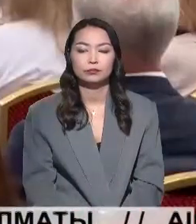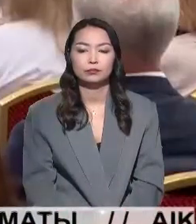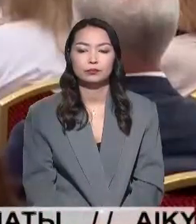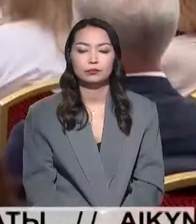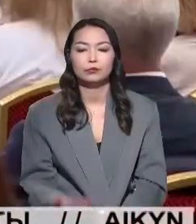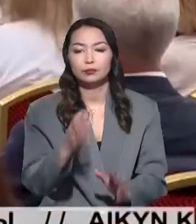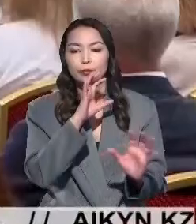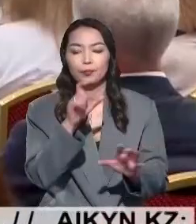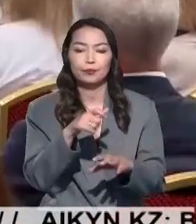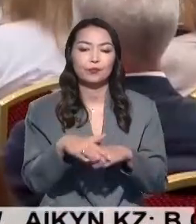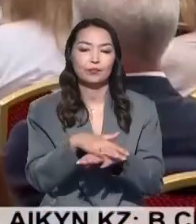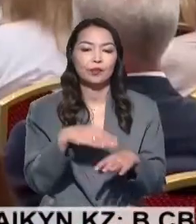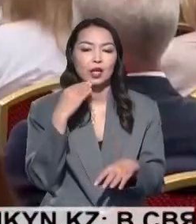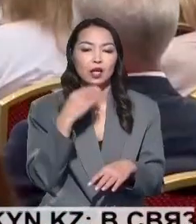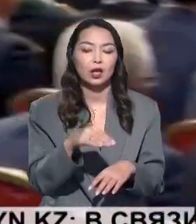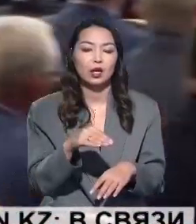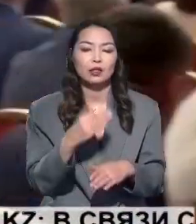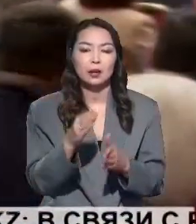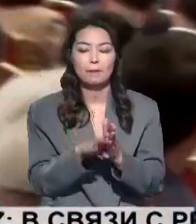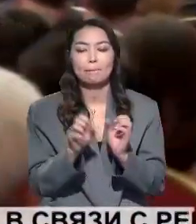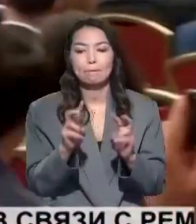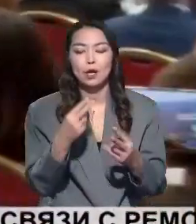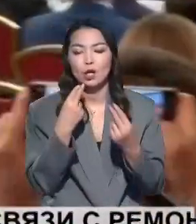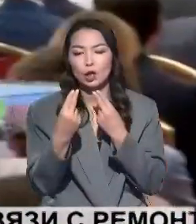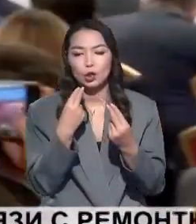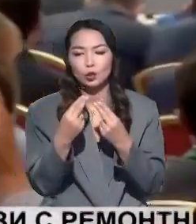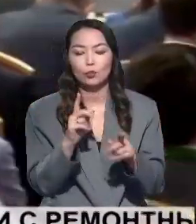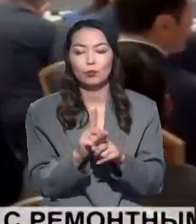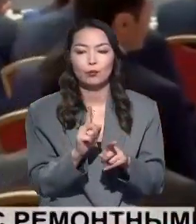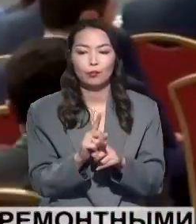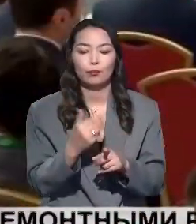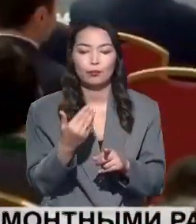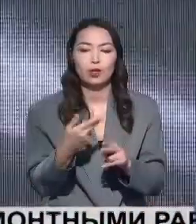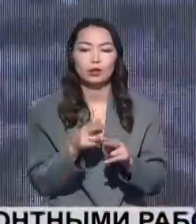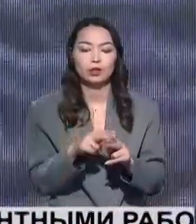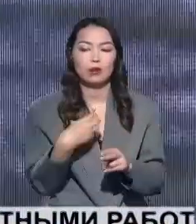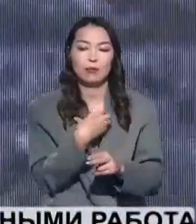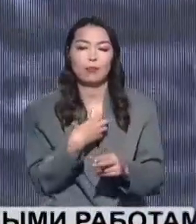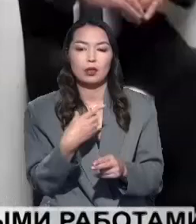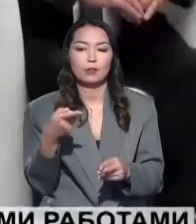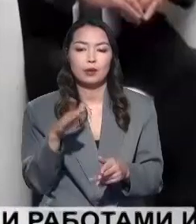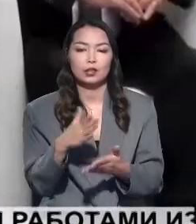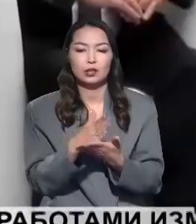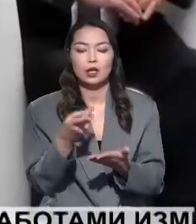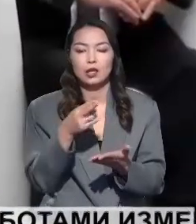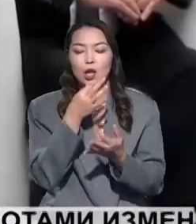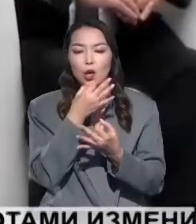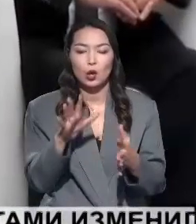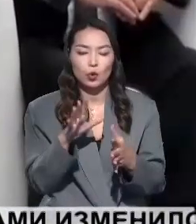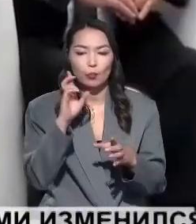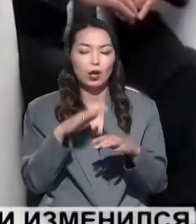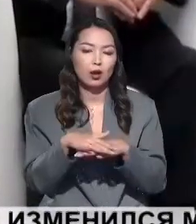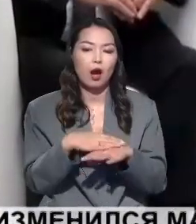Обеспечение населения качественными и безопасными продуктами питания остается первостепенной задачей для любой страны, я думаю, это